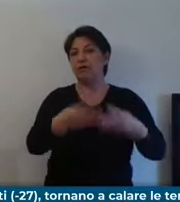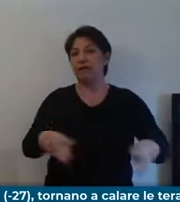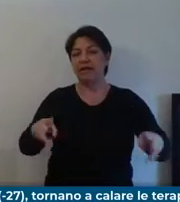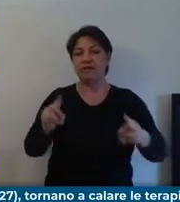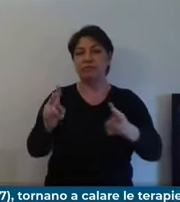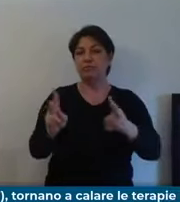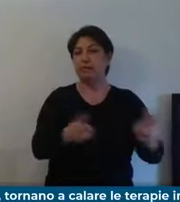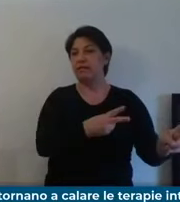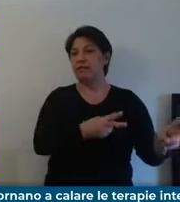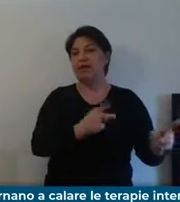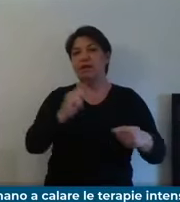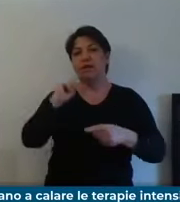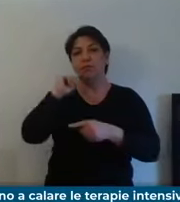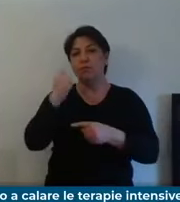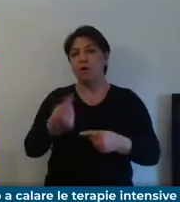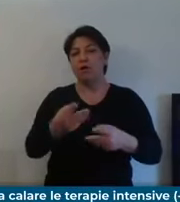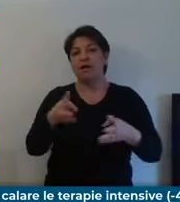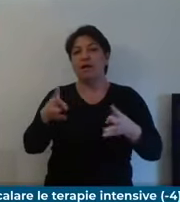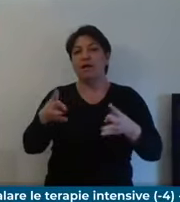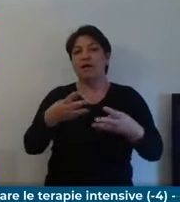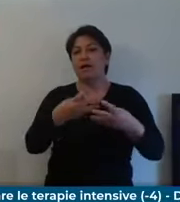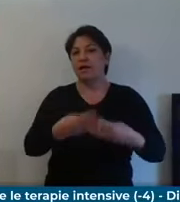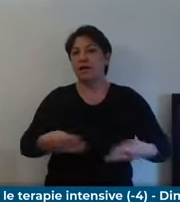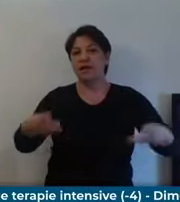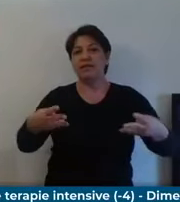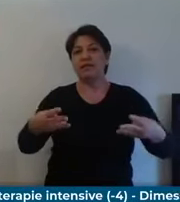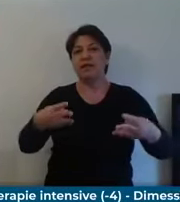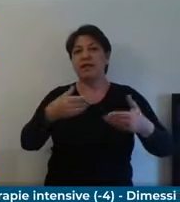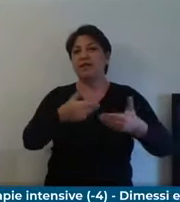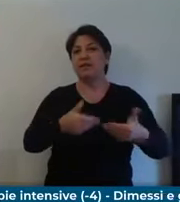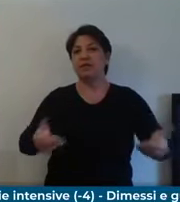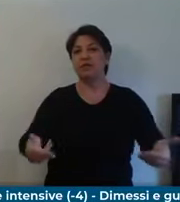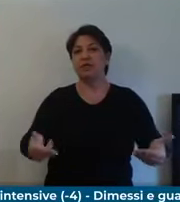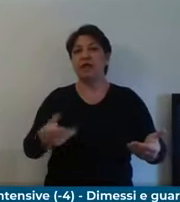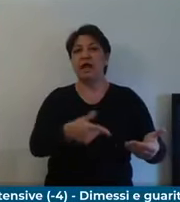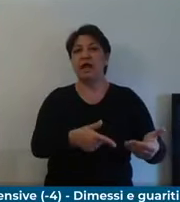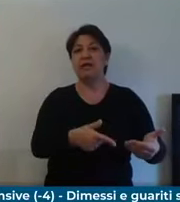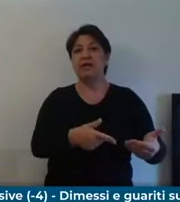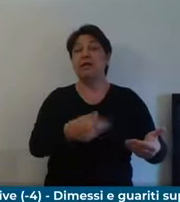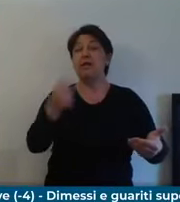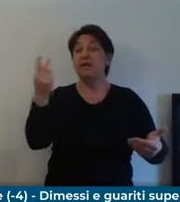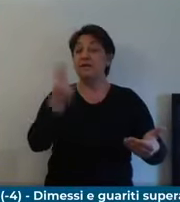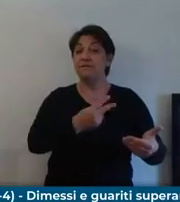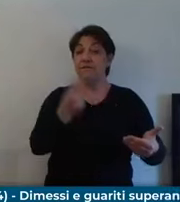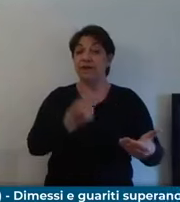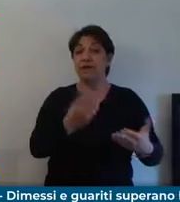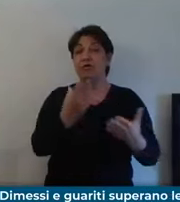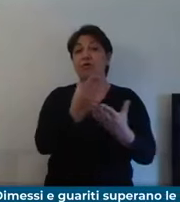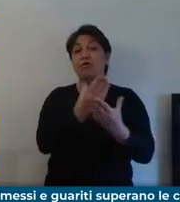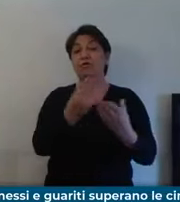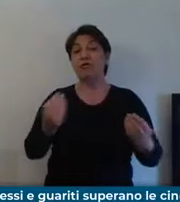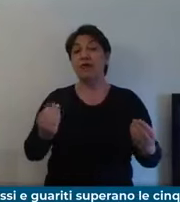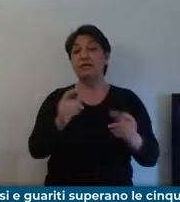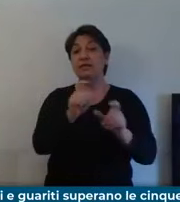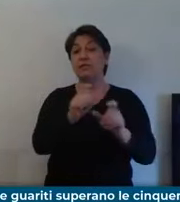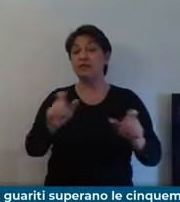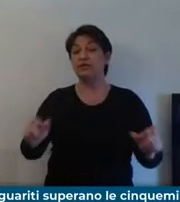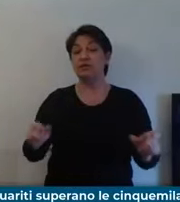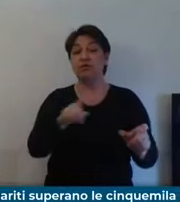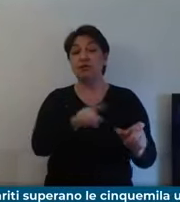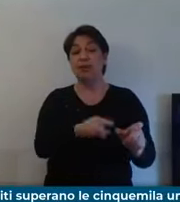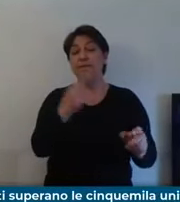rete territoriale, ma anche in termini di umanità, di fatica, di sofferenza, di dolore per le persone che non ce l'hanno